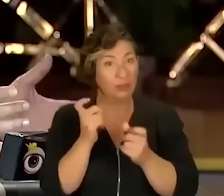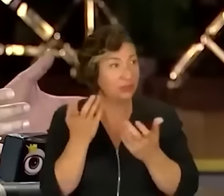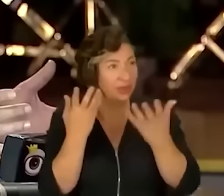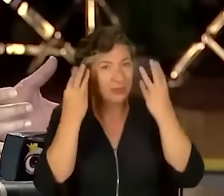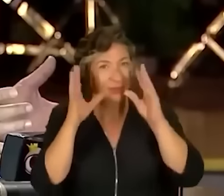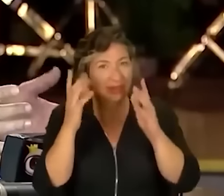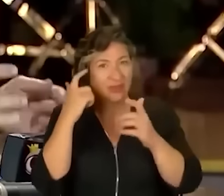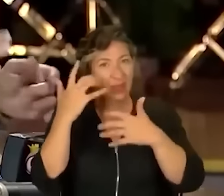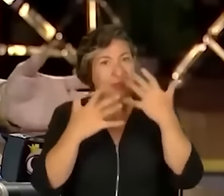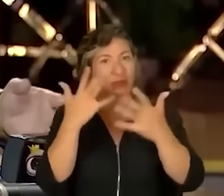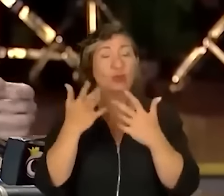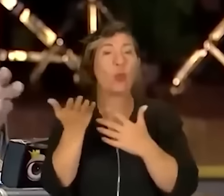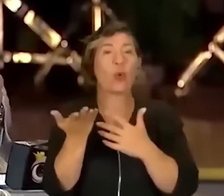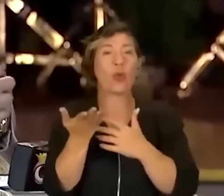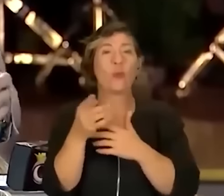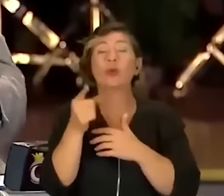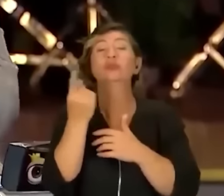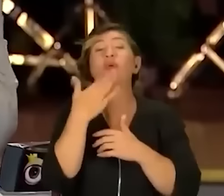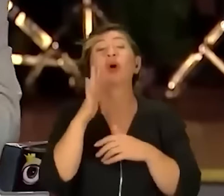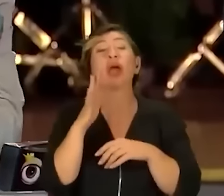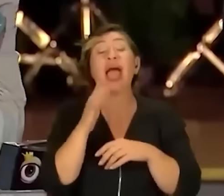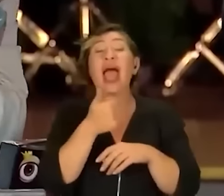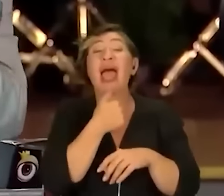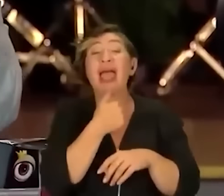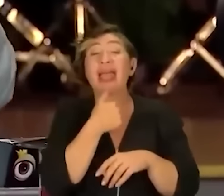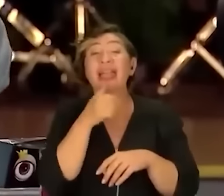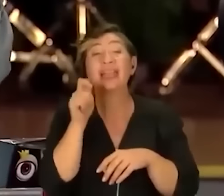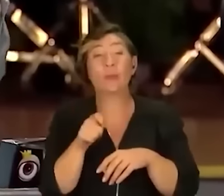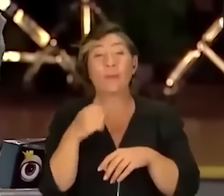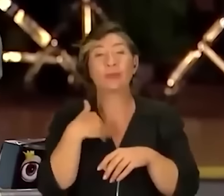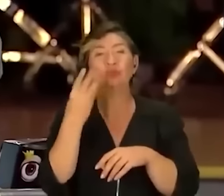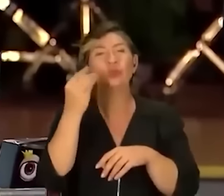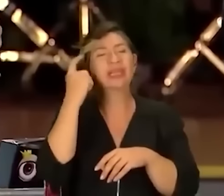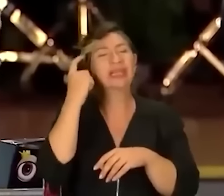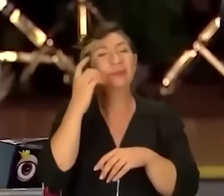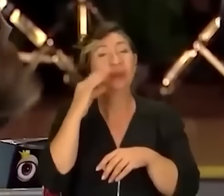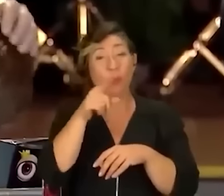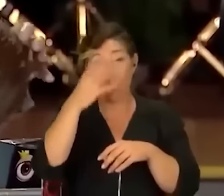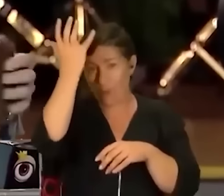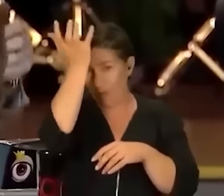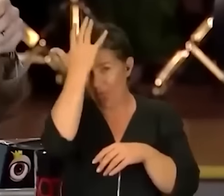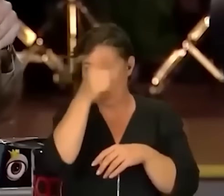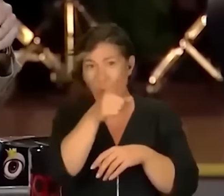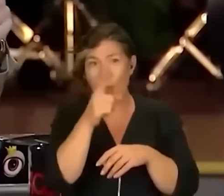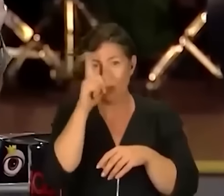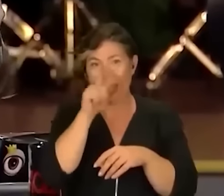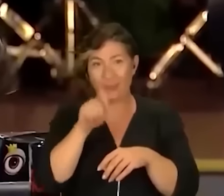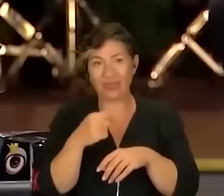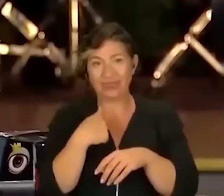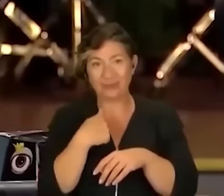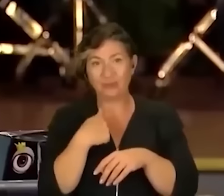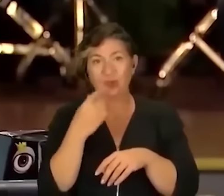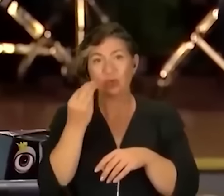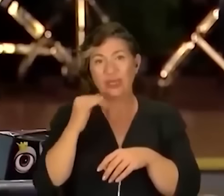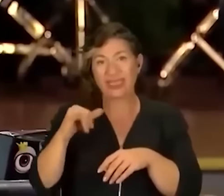miymişmiş? falan filan gibi oldu. Yani böyle bir şey yok. Selülit erkekler de yapıyor. Benim çok tanıdığım insan. Mesela bu peruğu öyle ondan yaptırdım.